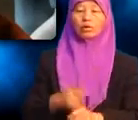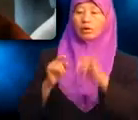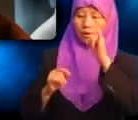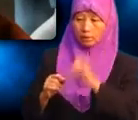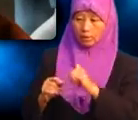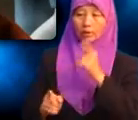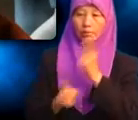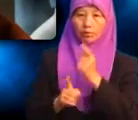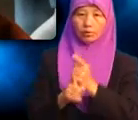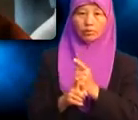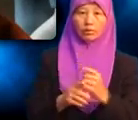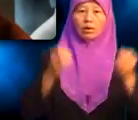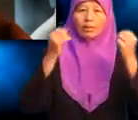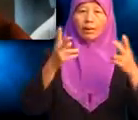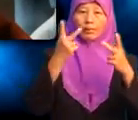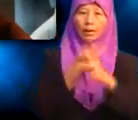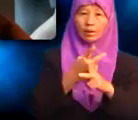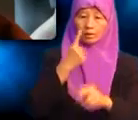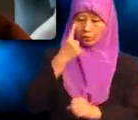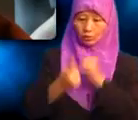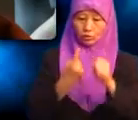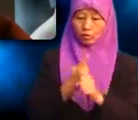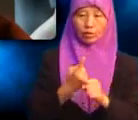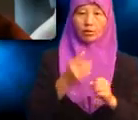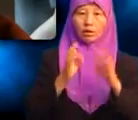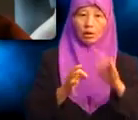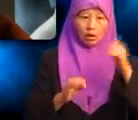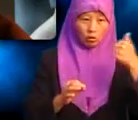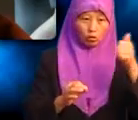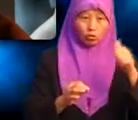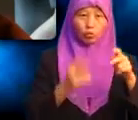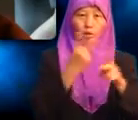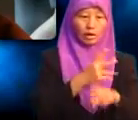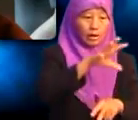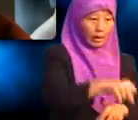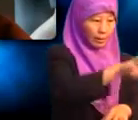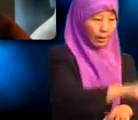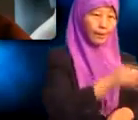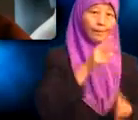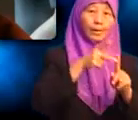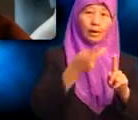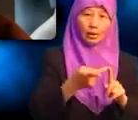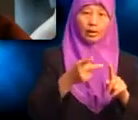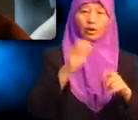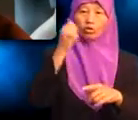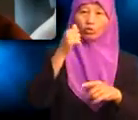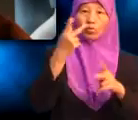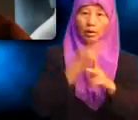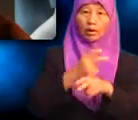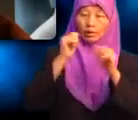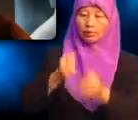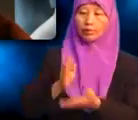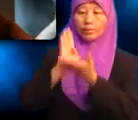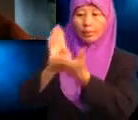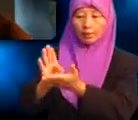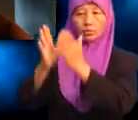Betul tu. Tak kira berapa kali dalam setahun, kalau 10 kali dituai, 10 kalilah kita dapat membantu fakir miskin dengan zakat yang